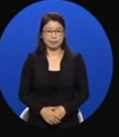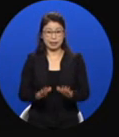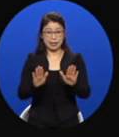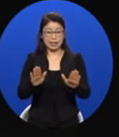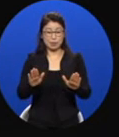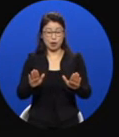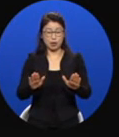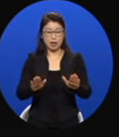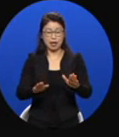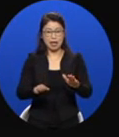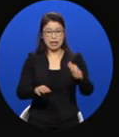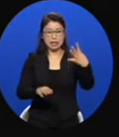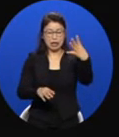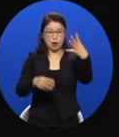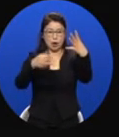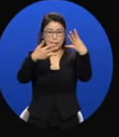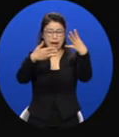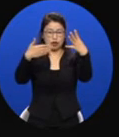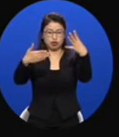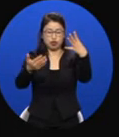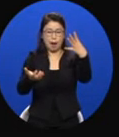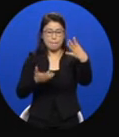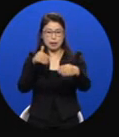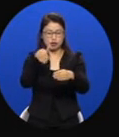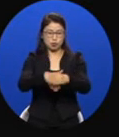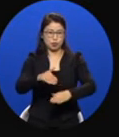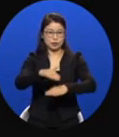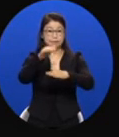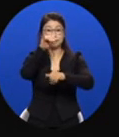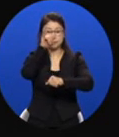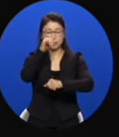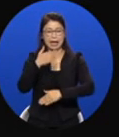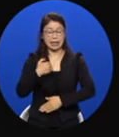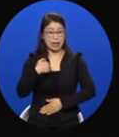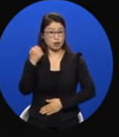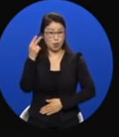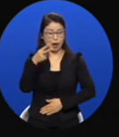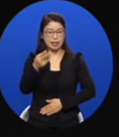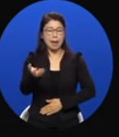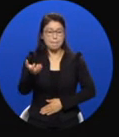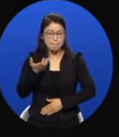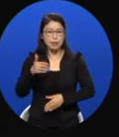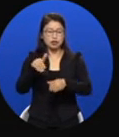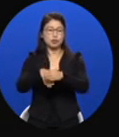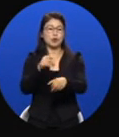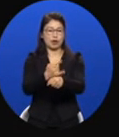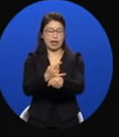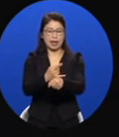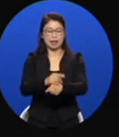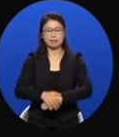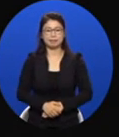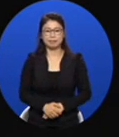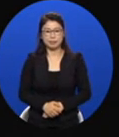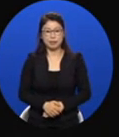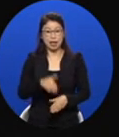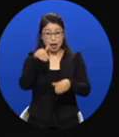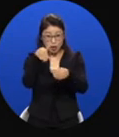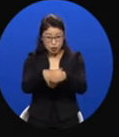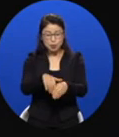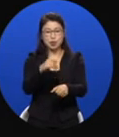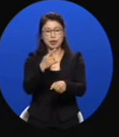이번 8일과 9일 사전투표가 진행되어집니다. 저 또한 사전투표를 하려고 합니다. 투표를